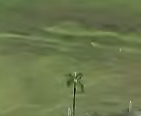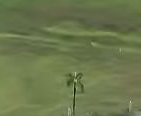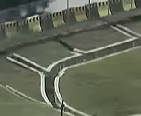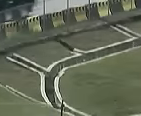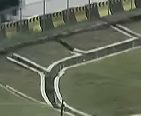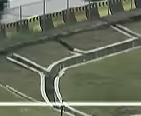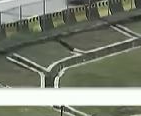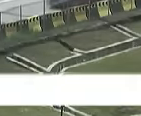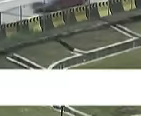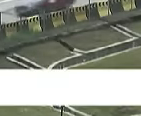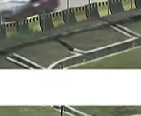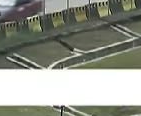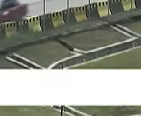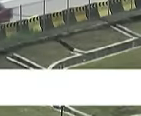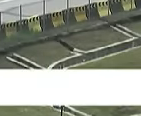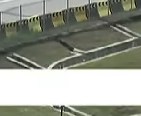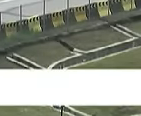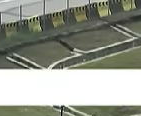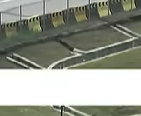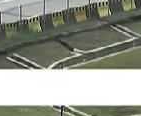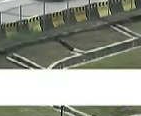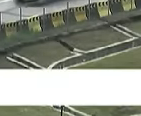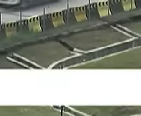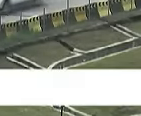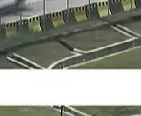kenaikan kadar tol tahun ini ditangguh.